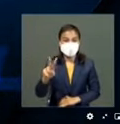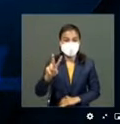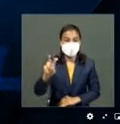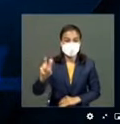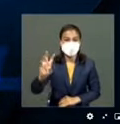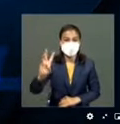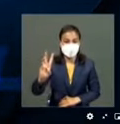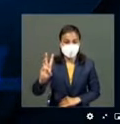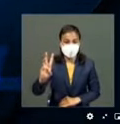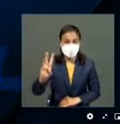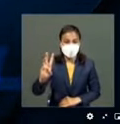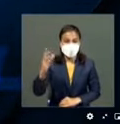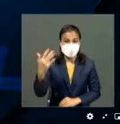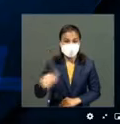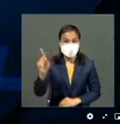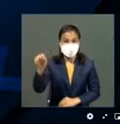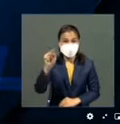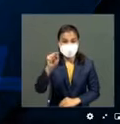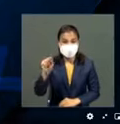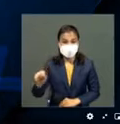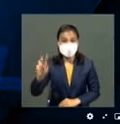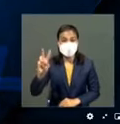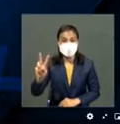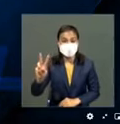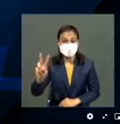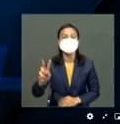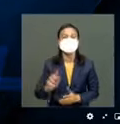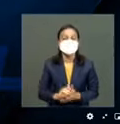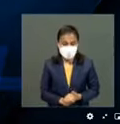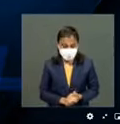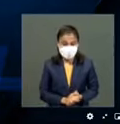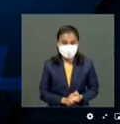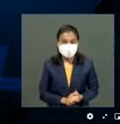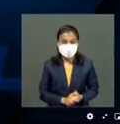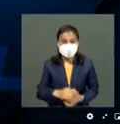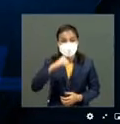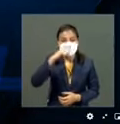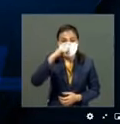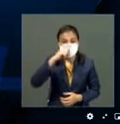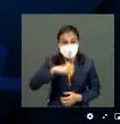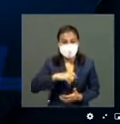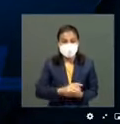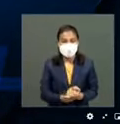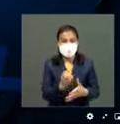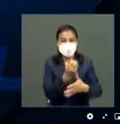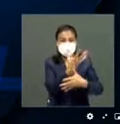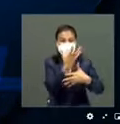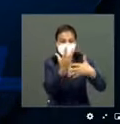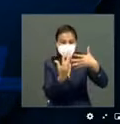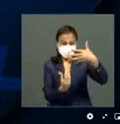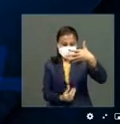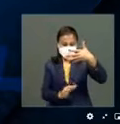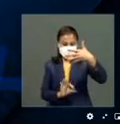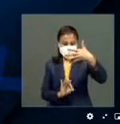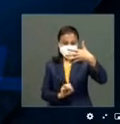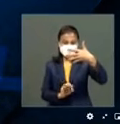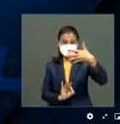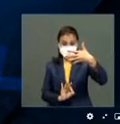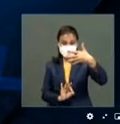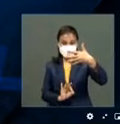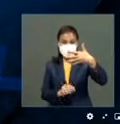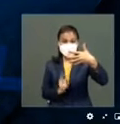1,206 รายคิดเป็น 2% ของทั้งหมดนะคะประเทศไทยยังอยู่ในลำดับที่99ค่ะซึ่งก็ต่อเ